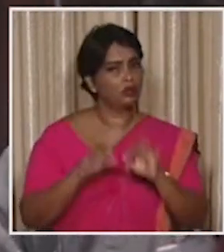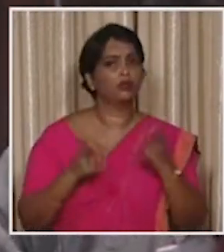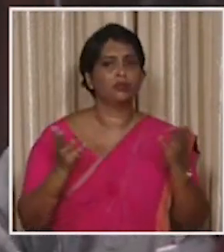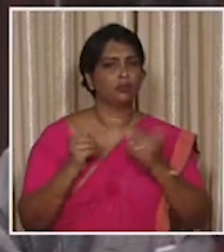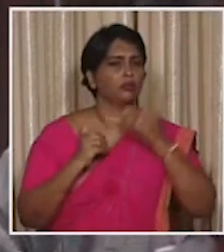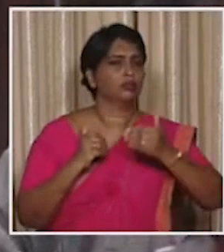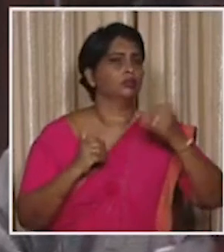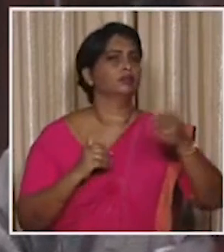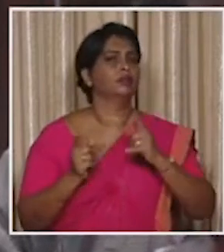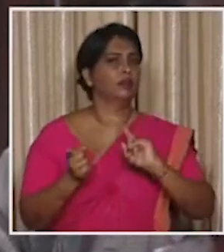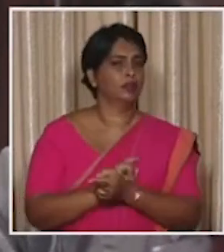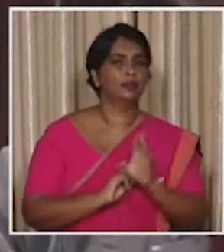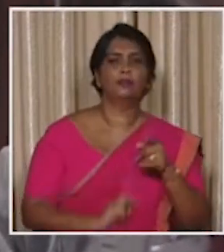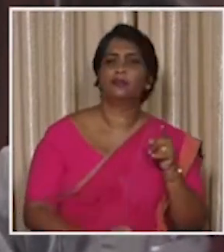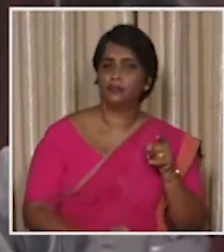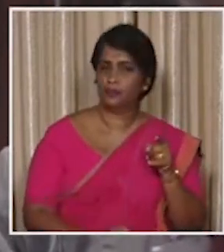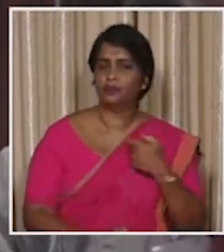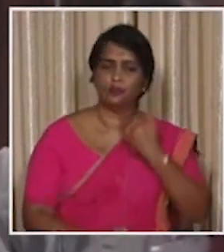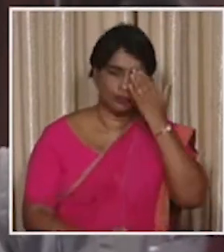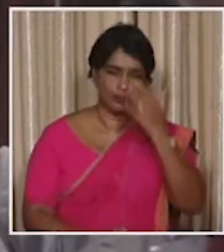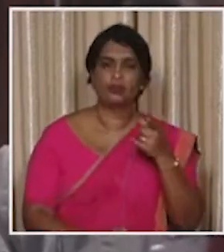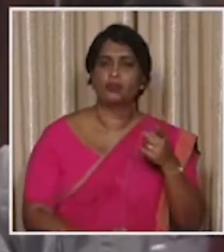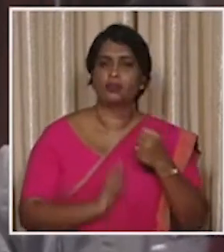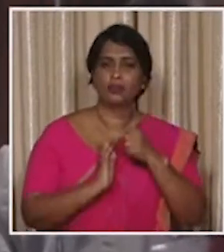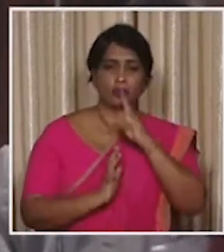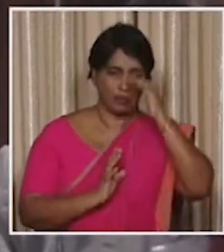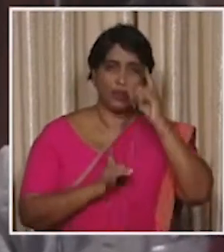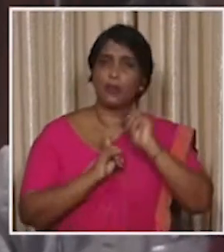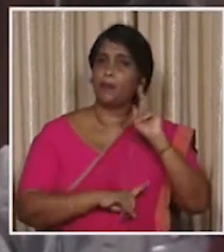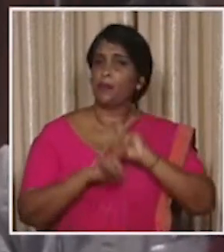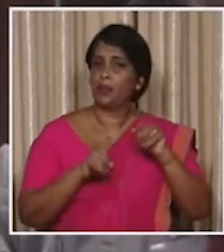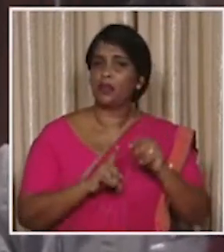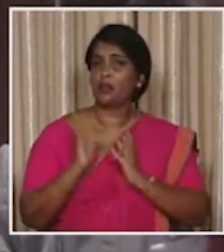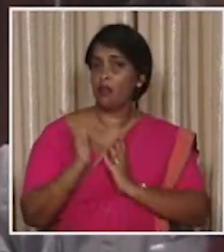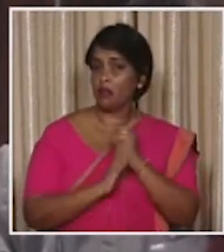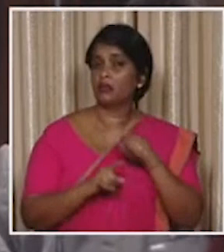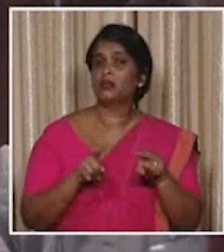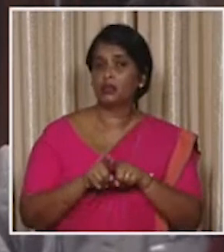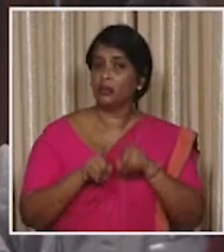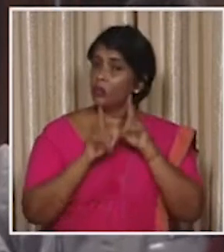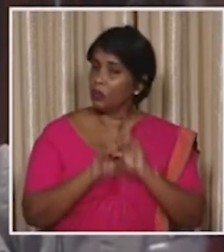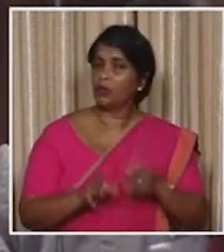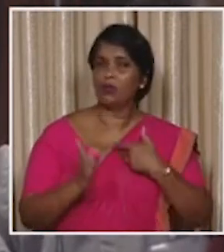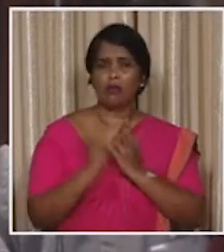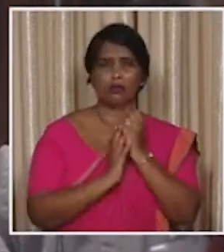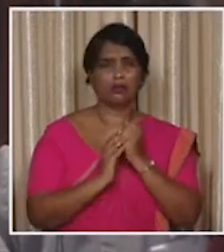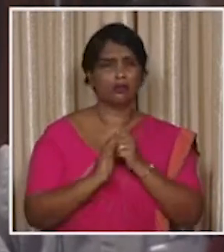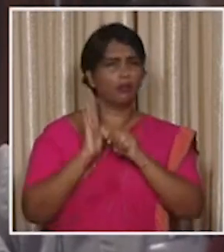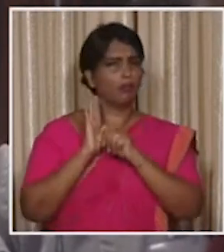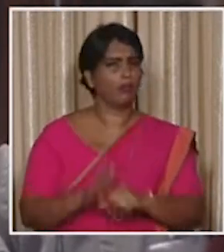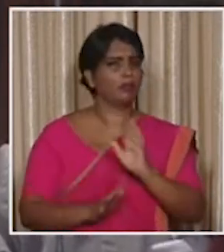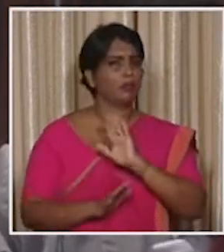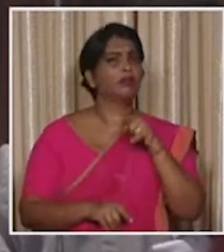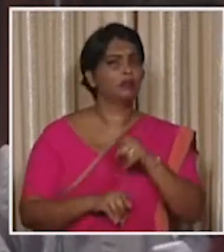කල් ගනිමින් මේ ප්‍රශ්න යටපත් කරන්න හදනවා. කරුණාකරලා කතානායකතුමනි පාර්ලිමේන්තුවේ තියෙන වරප්‍රසාදයක් මේක මේ ආකාරයට අපේ වරප්‍රසාද පාගා දෙමීමට ඉඩ